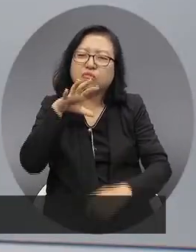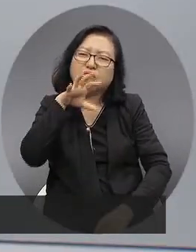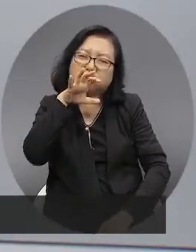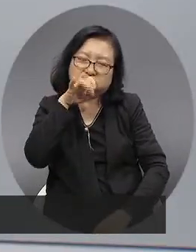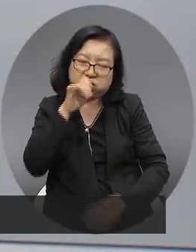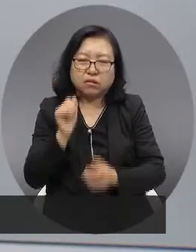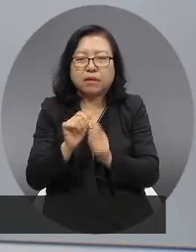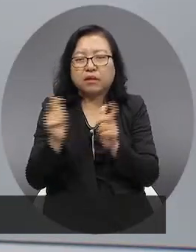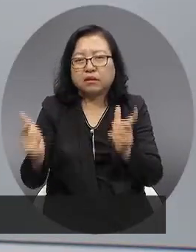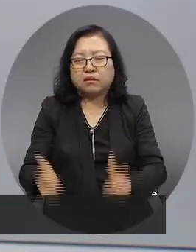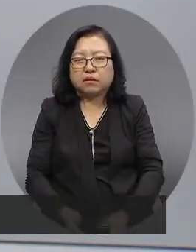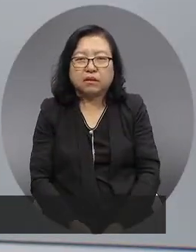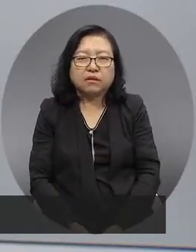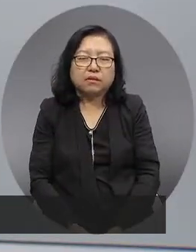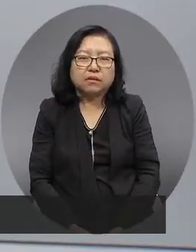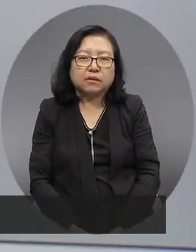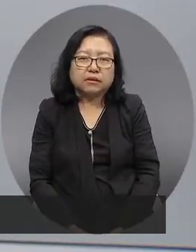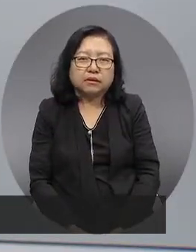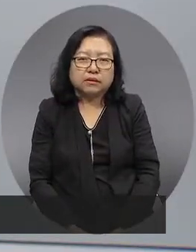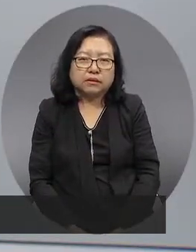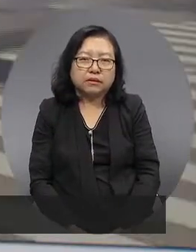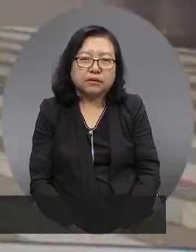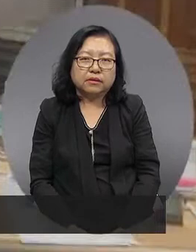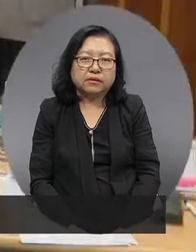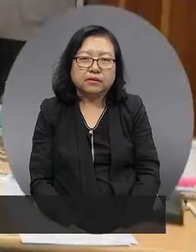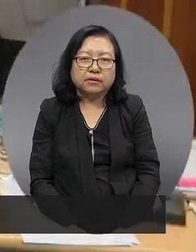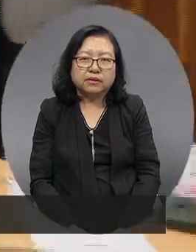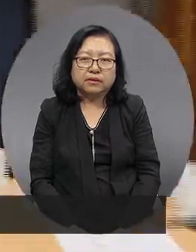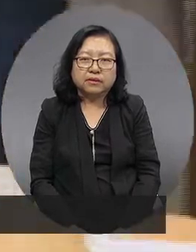이승준 기자가 취재했습니다.